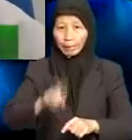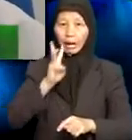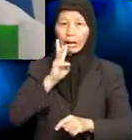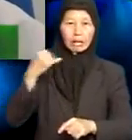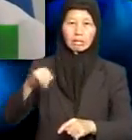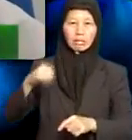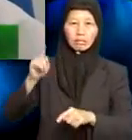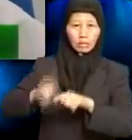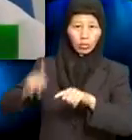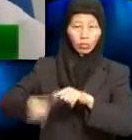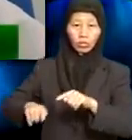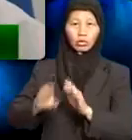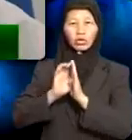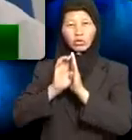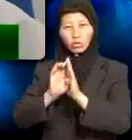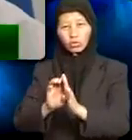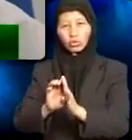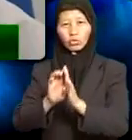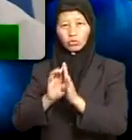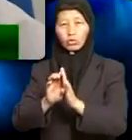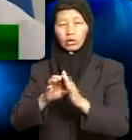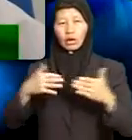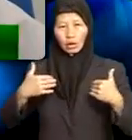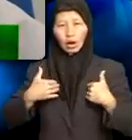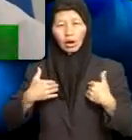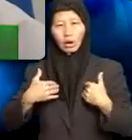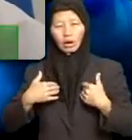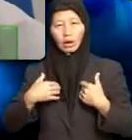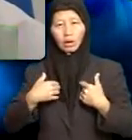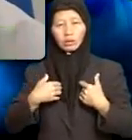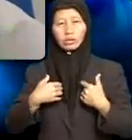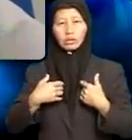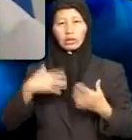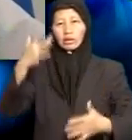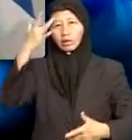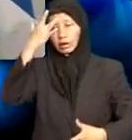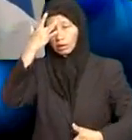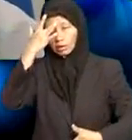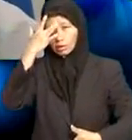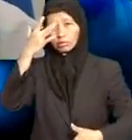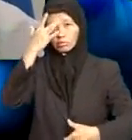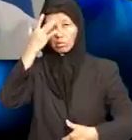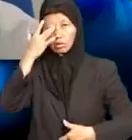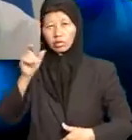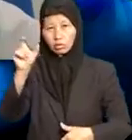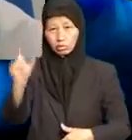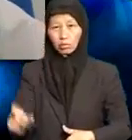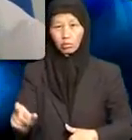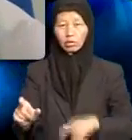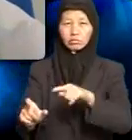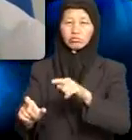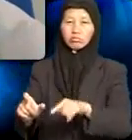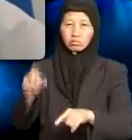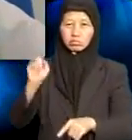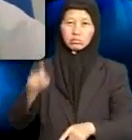sempurna. Contohnya, terdapat keadaan-keadaan di mana seseorang pesakit itu dia